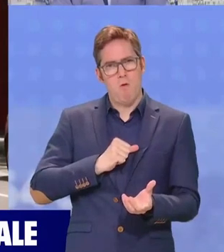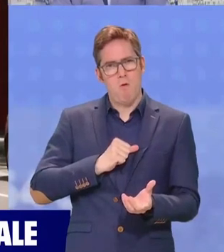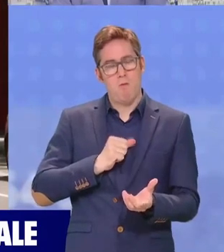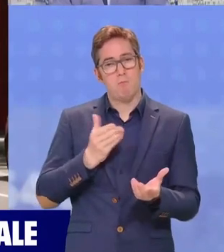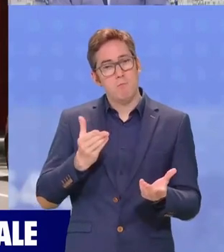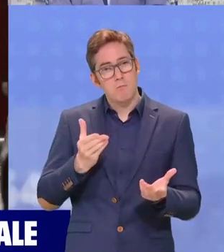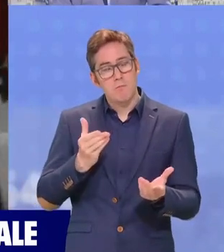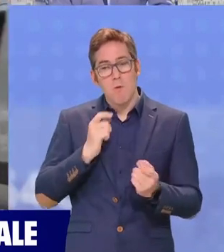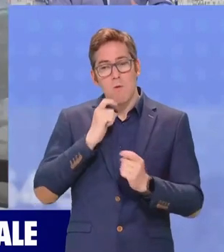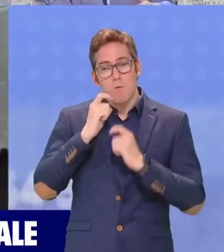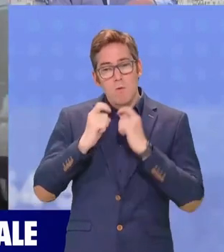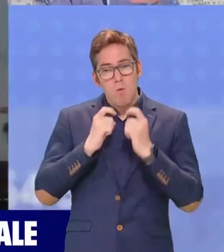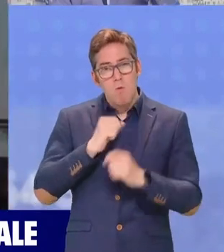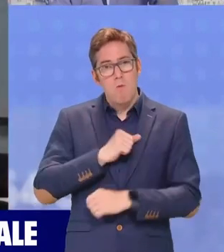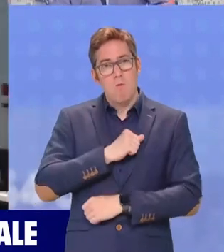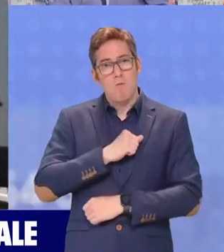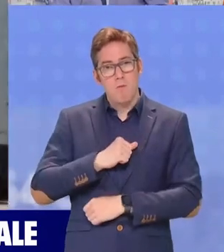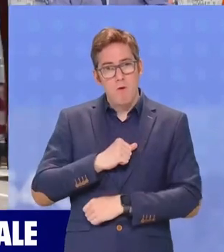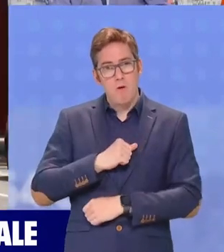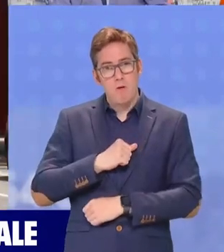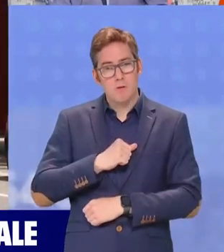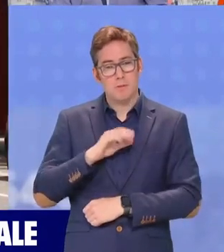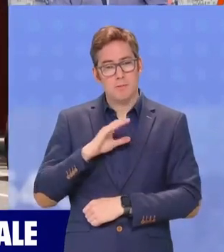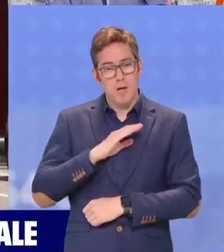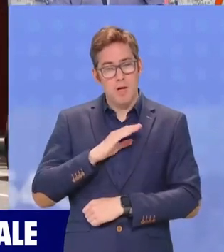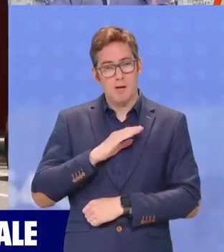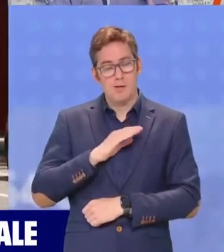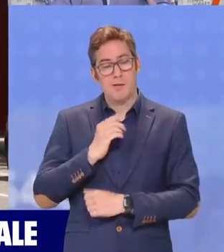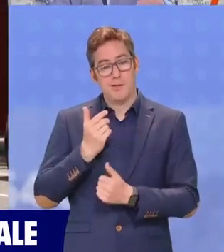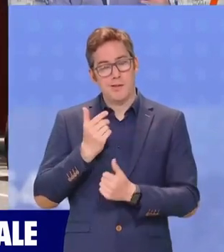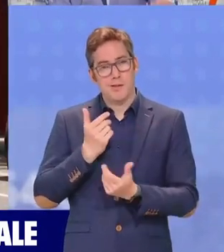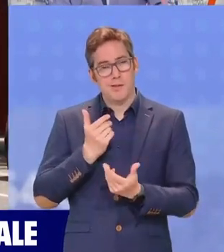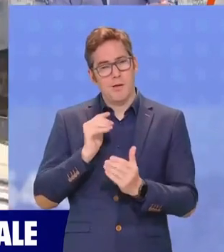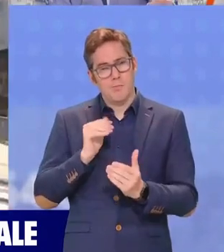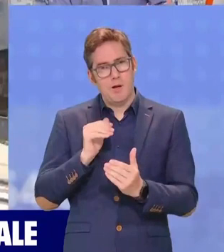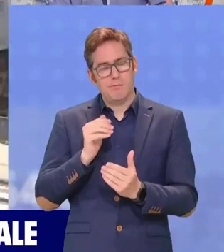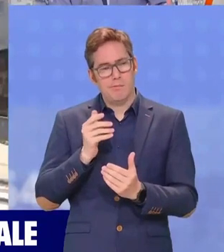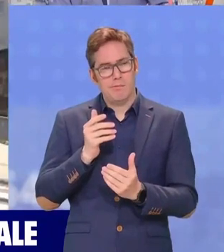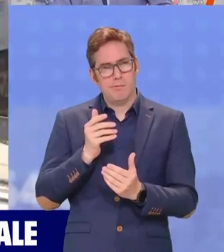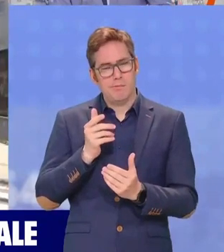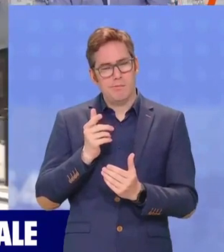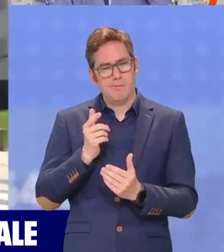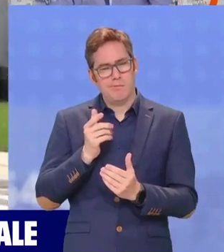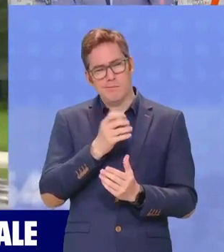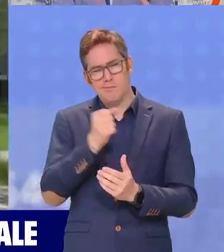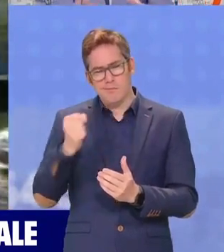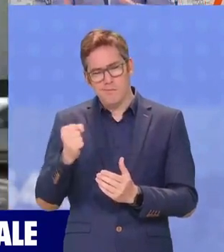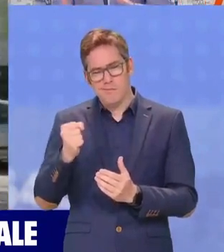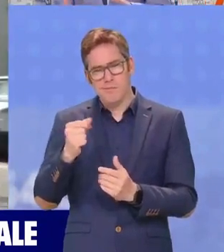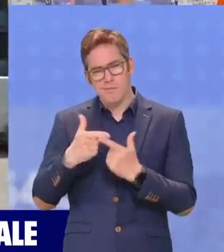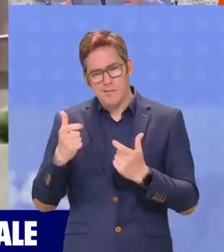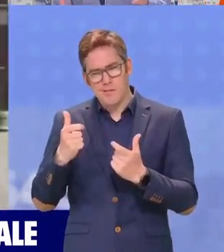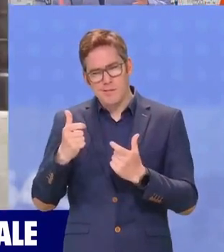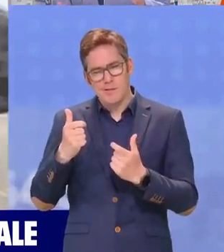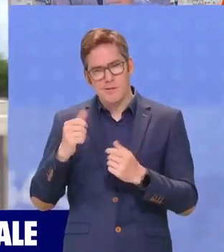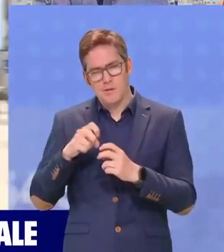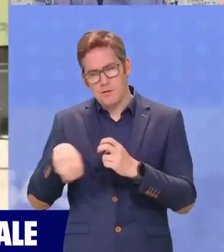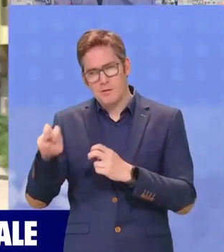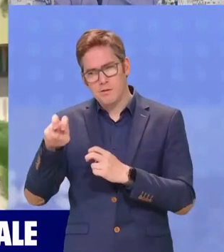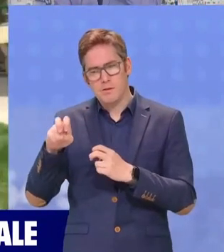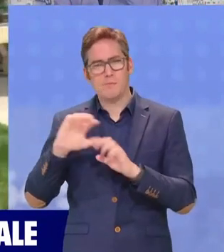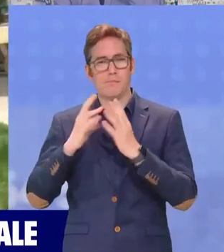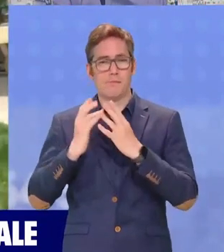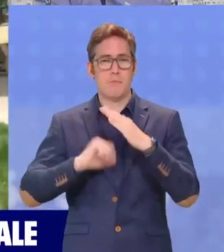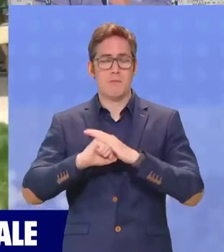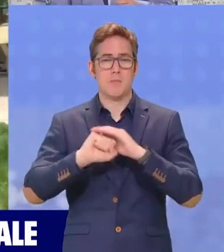ce sont des violences aggravées par plus de trois circonstances aggravantes la peine maximale encourue serait de 7 ans les circonstances aggravantes je pense que